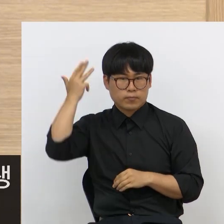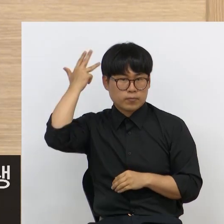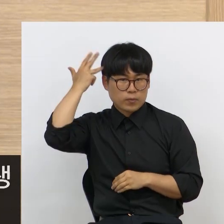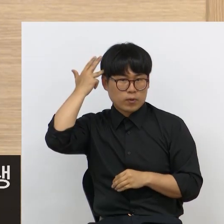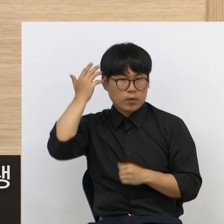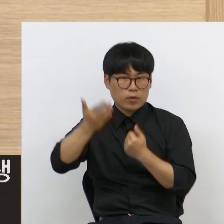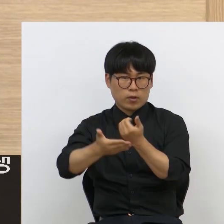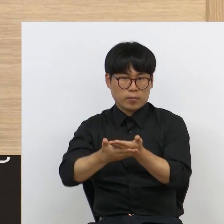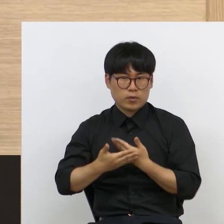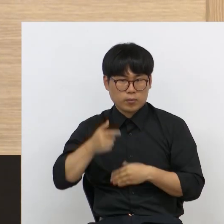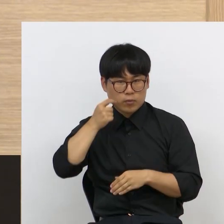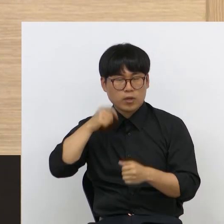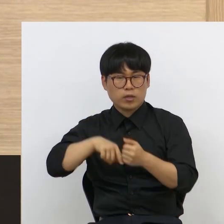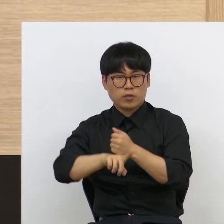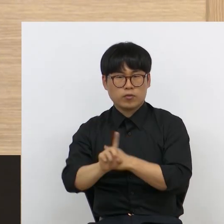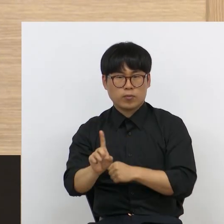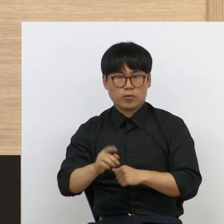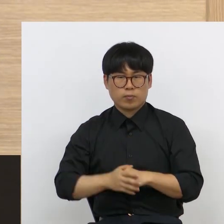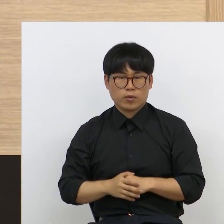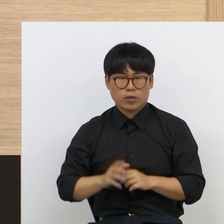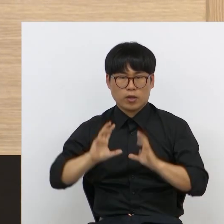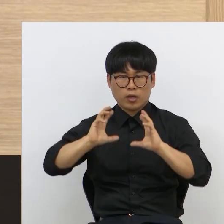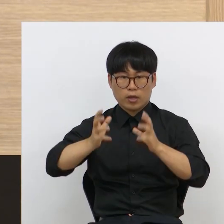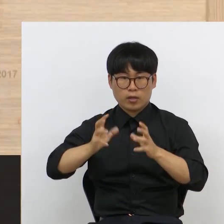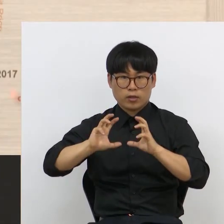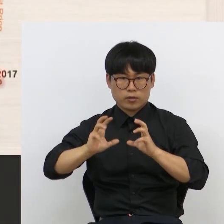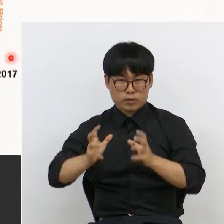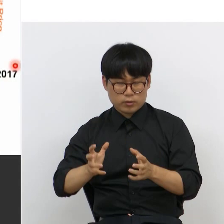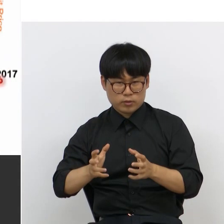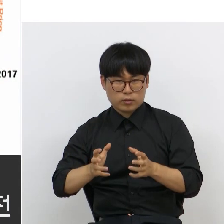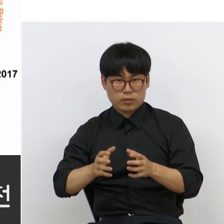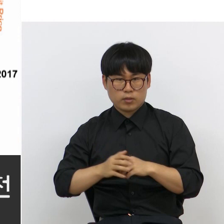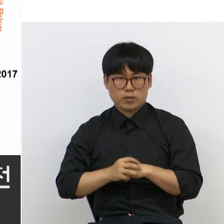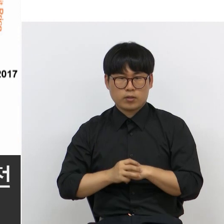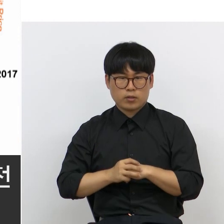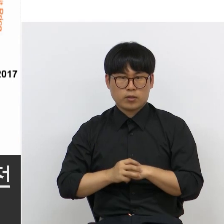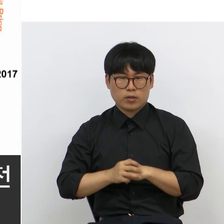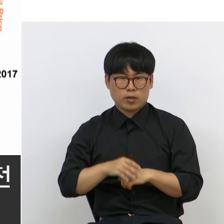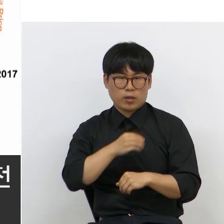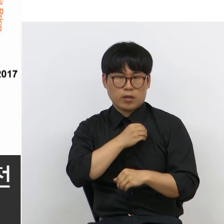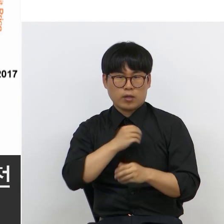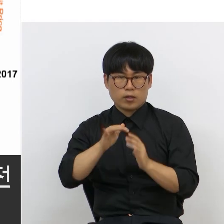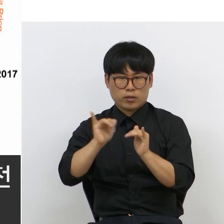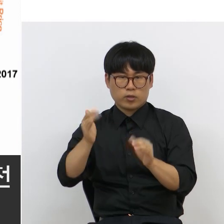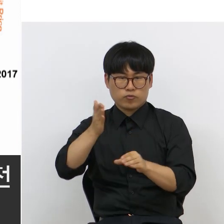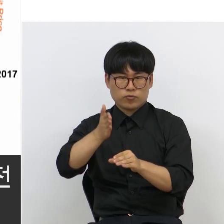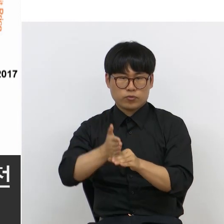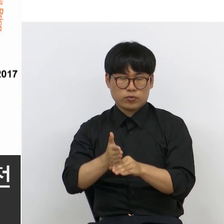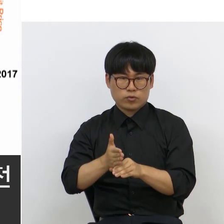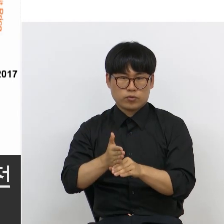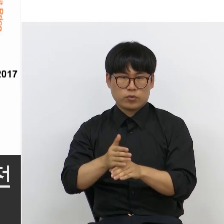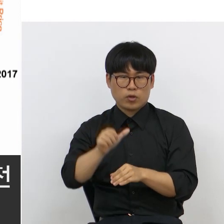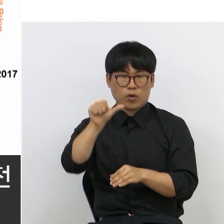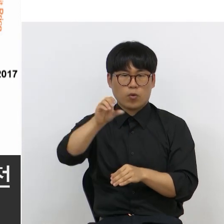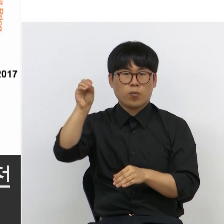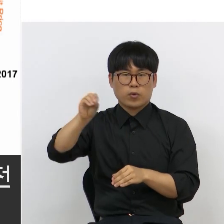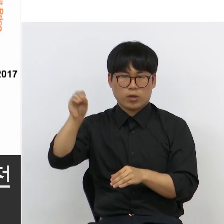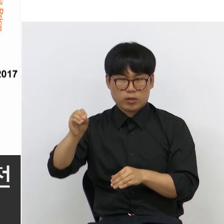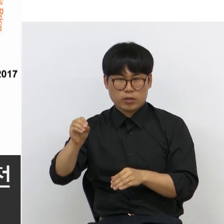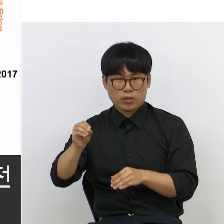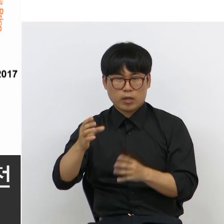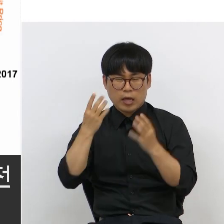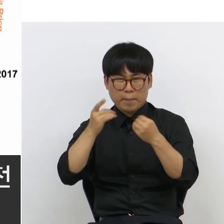큰 이유가 지금 전 세계 대상자 중 이 논문에 의하면 팽강이라는 친구가 말한 논문에 의하면 전 세계 5%, 많이